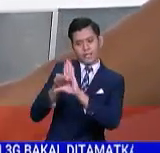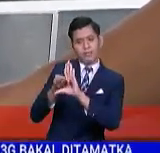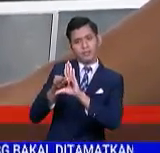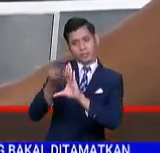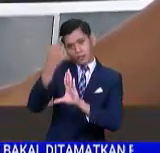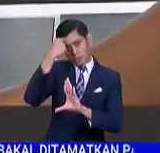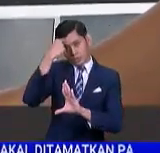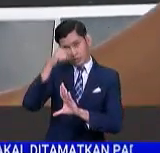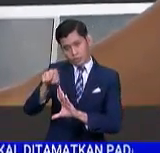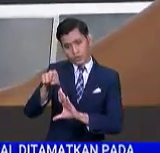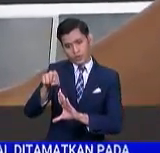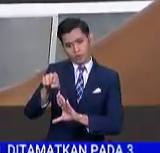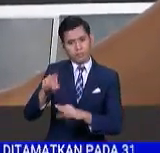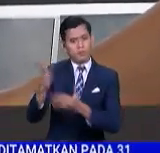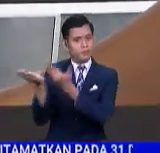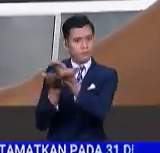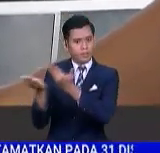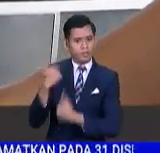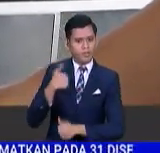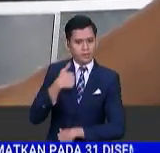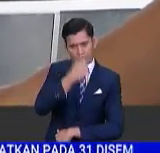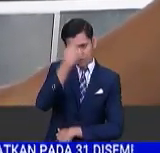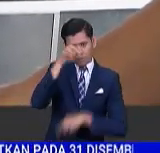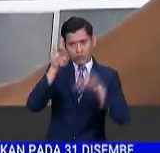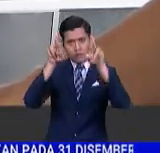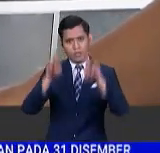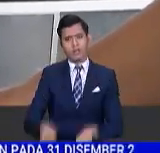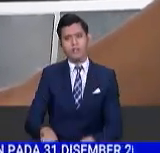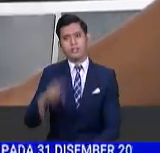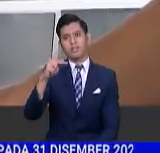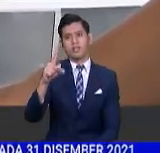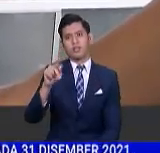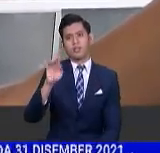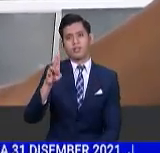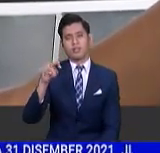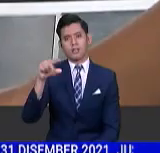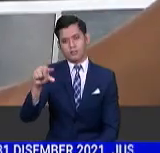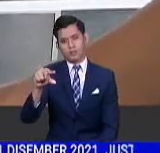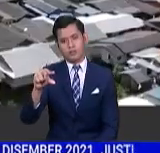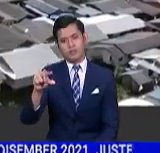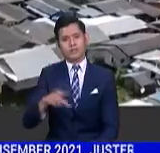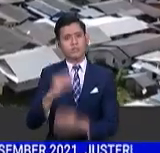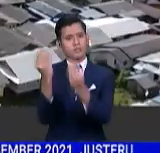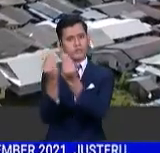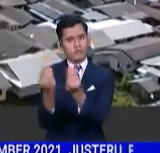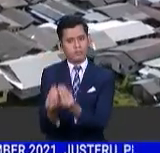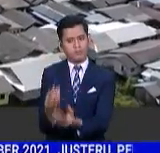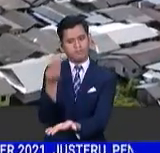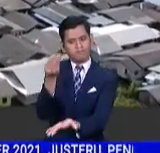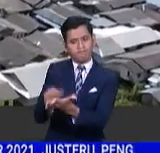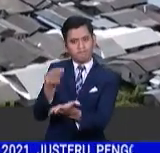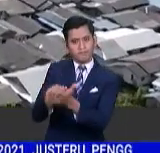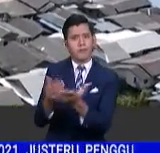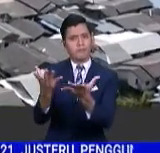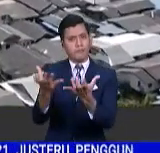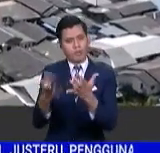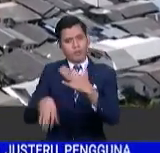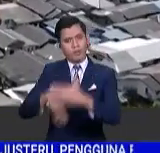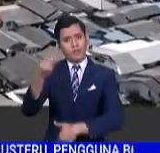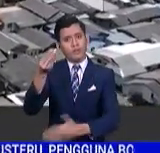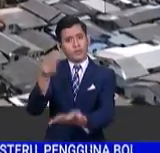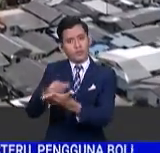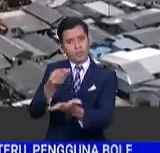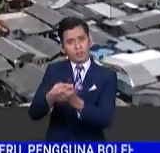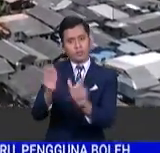kami di Kabong tu lah, sebab rakyat Kabong tu memang jumlahnya banyak lah. Selaras